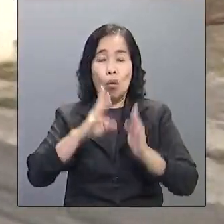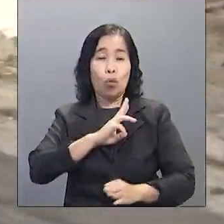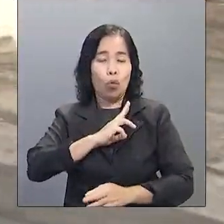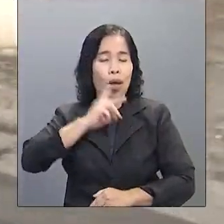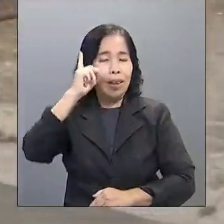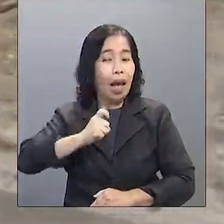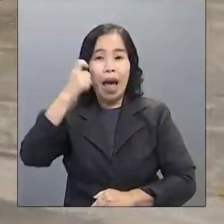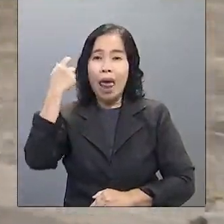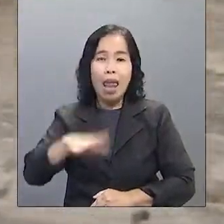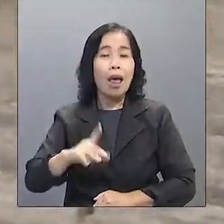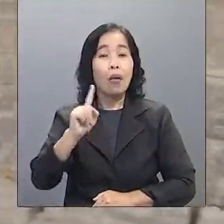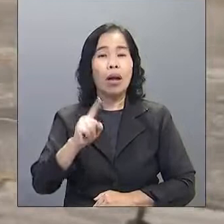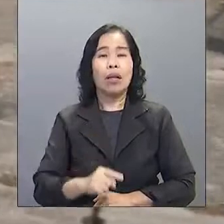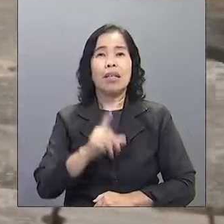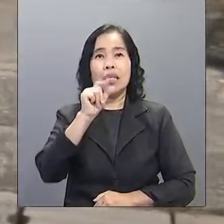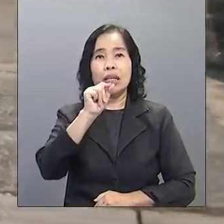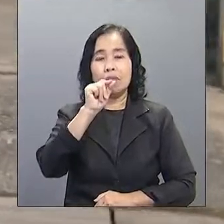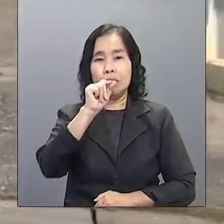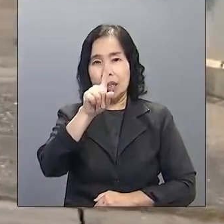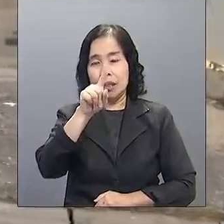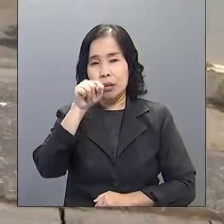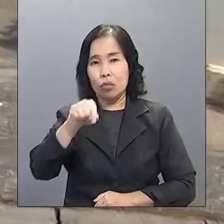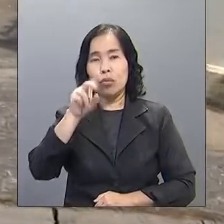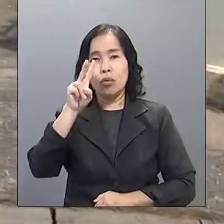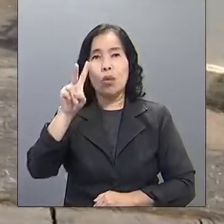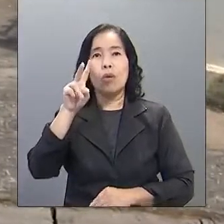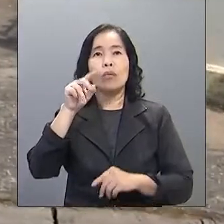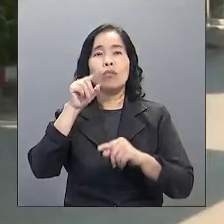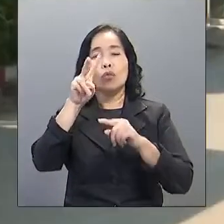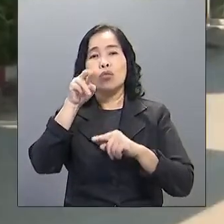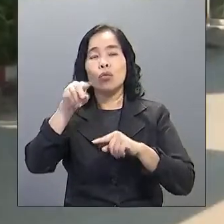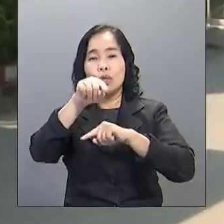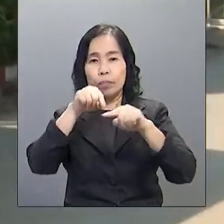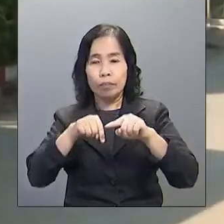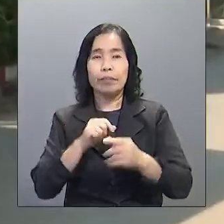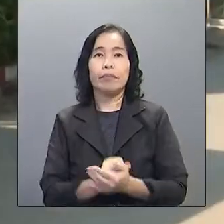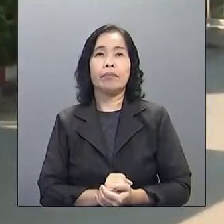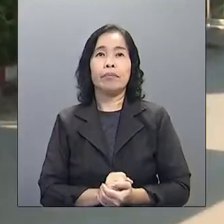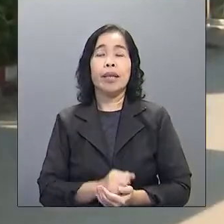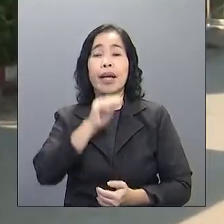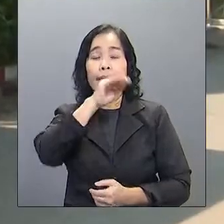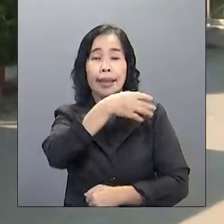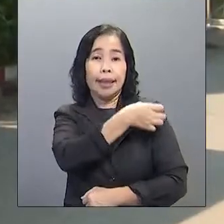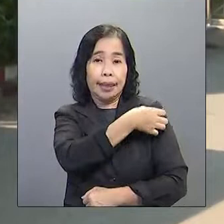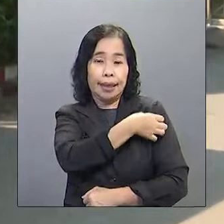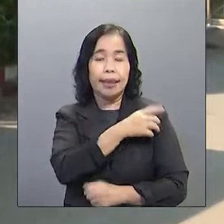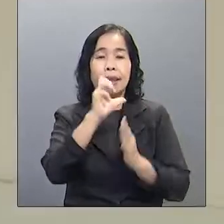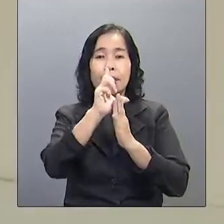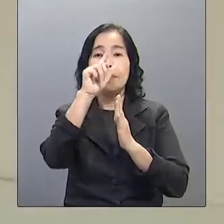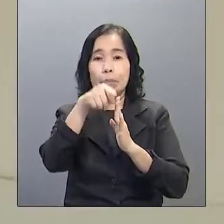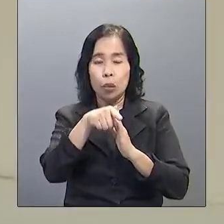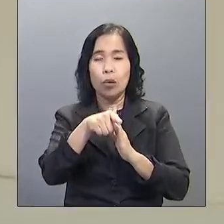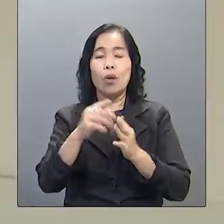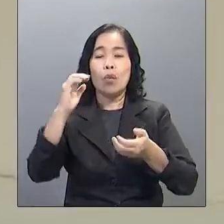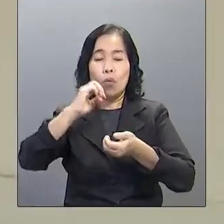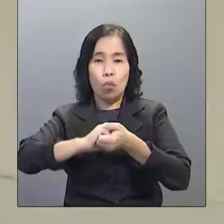ำเร็จอยู่ที่ร้อยละ 22.70 ต่อแสนประชากรเทศบาลเมืองลำพูนถือเป็นองค์ก